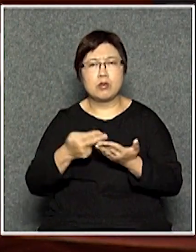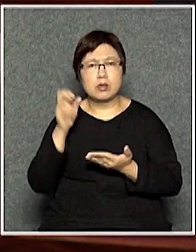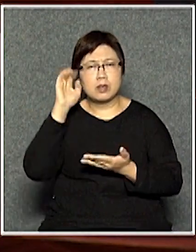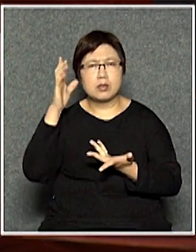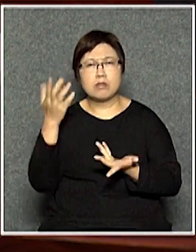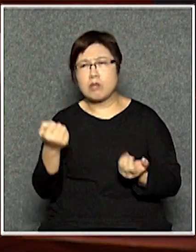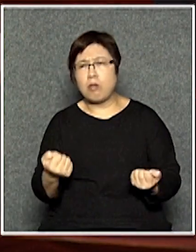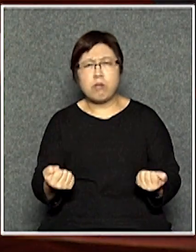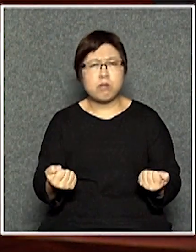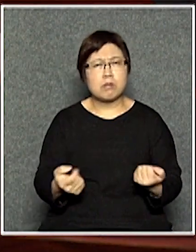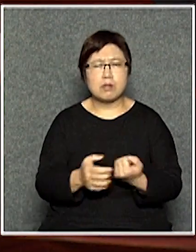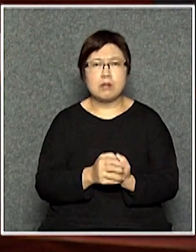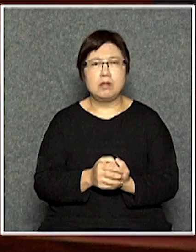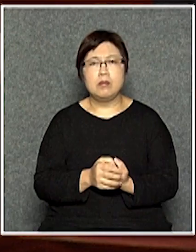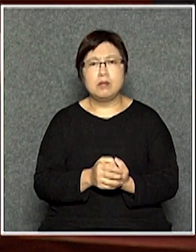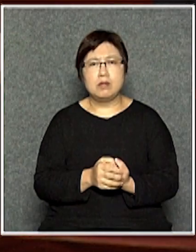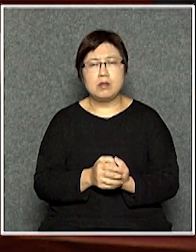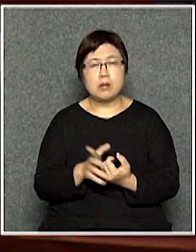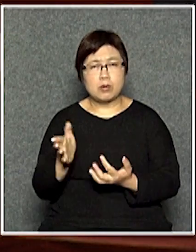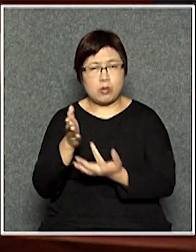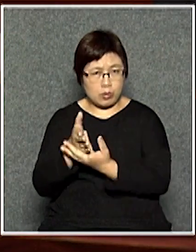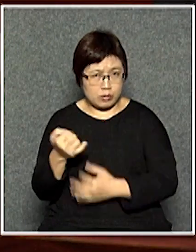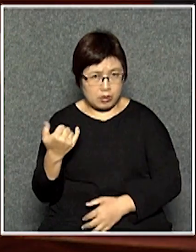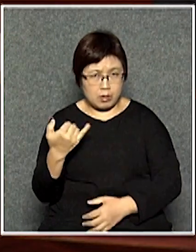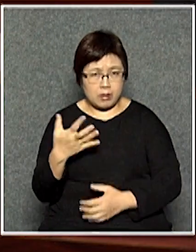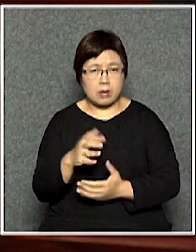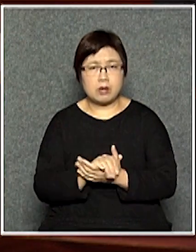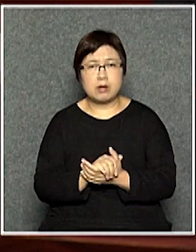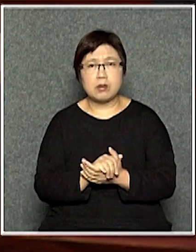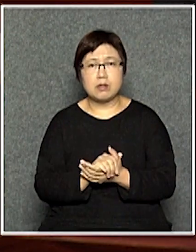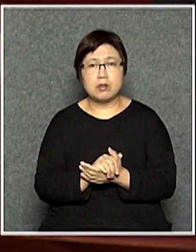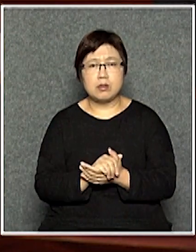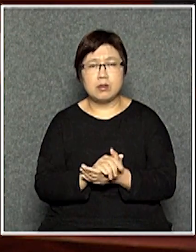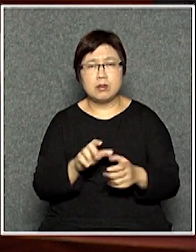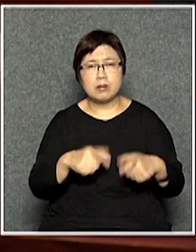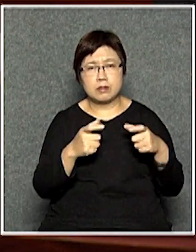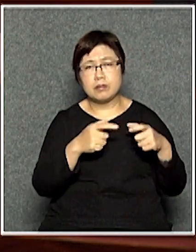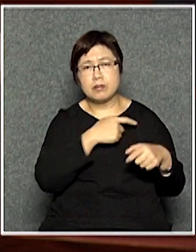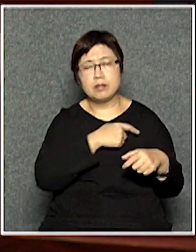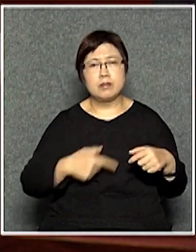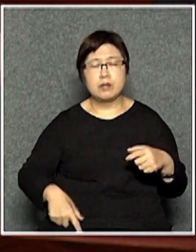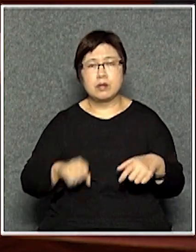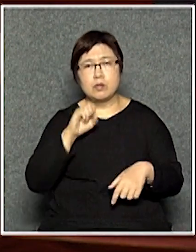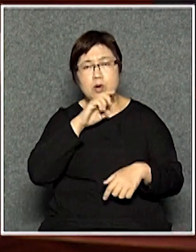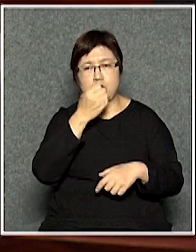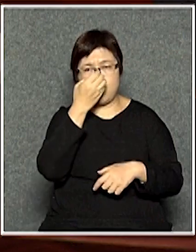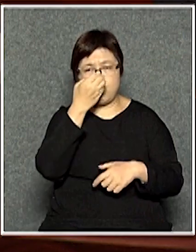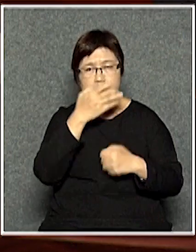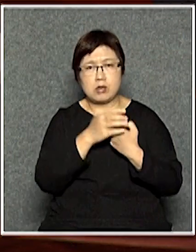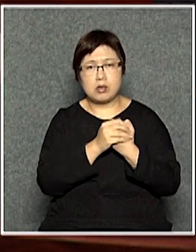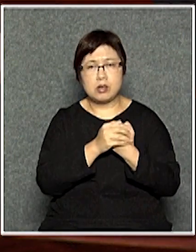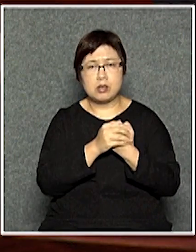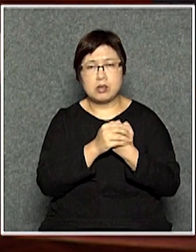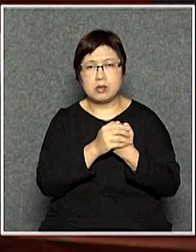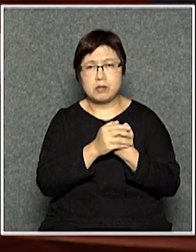麼大不了，那叫做干預嗎？林卓廷議員還說到說香港開埠